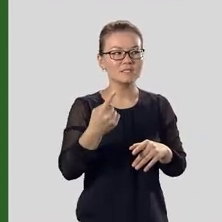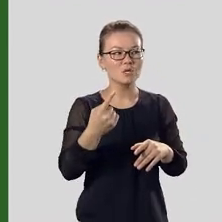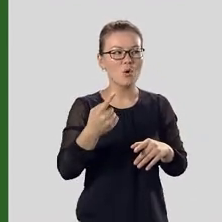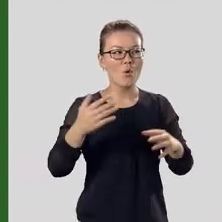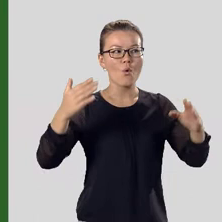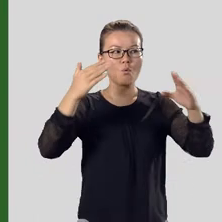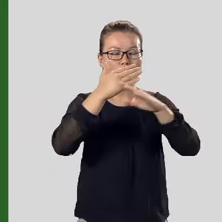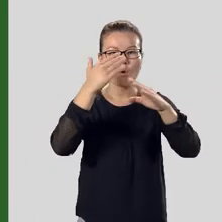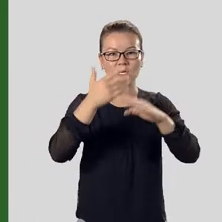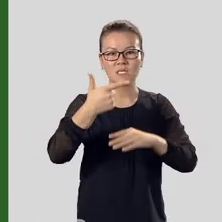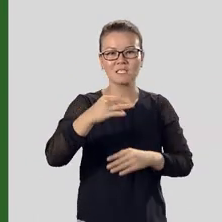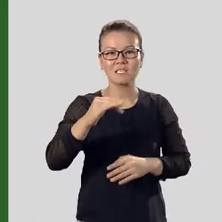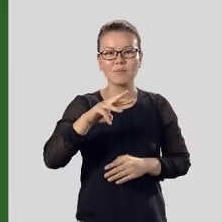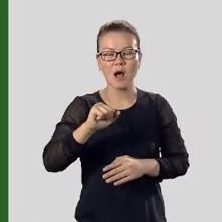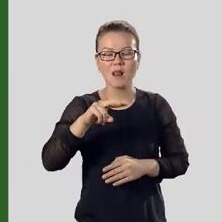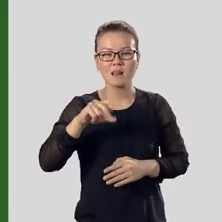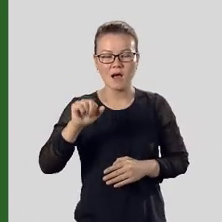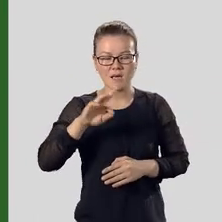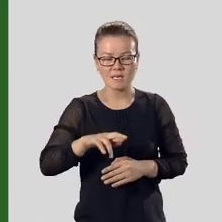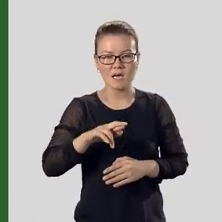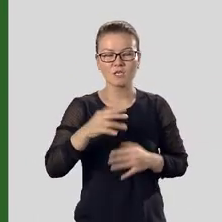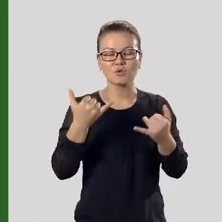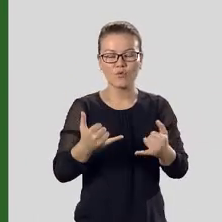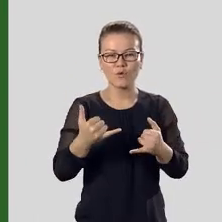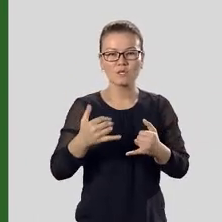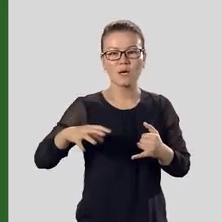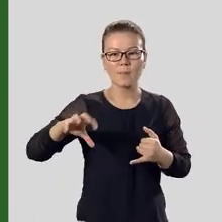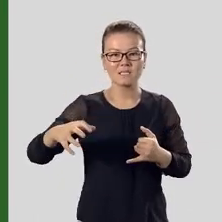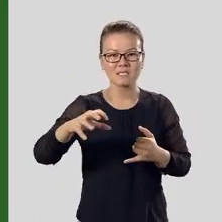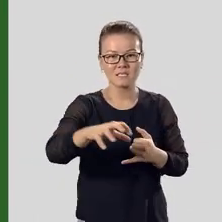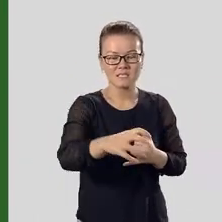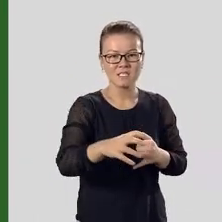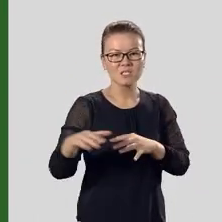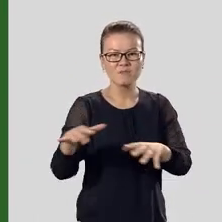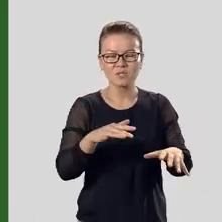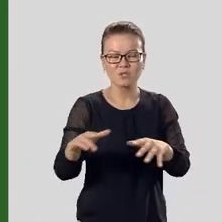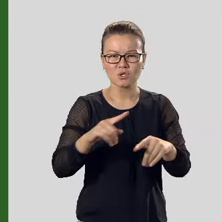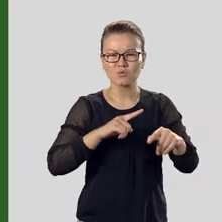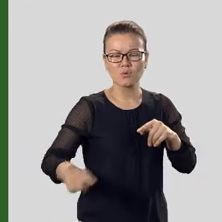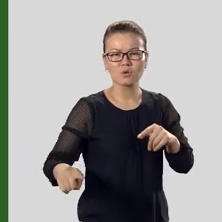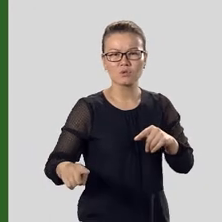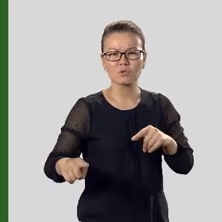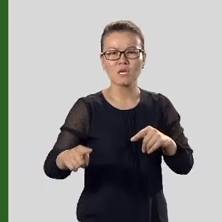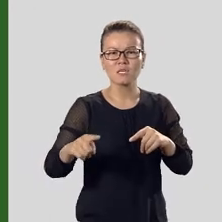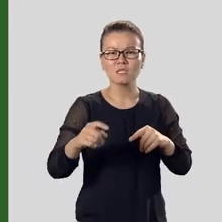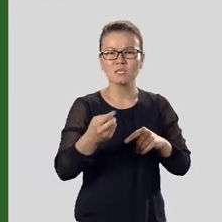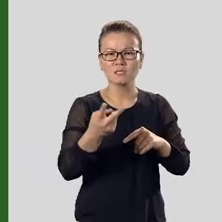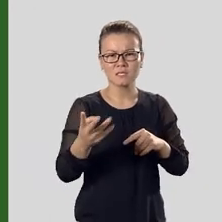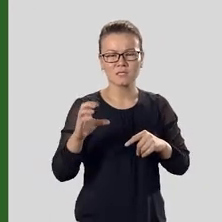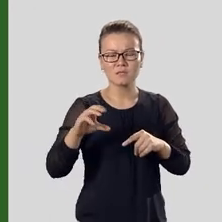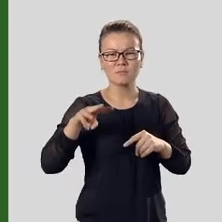высочайшие горы Гималаи. Сегодня материки по-прежнему движутся со скоростью несколько сантиметров в